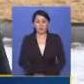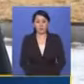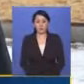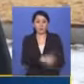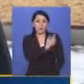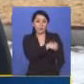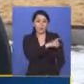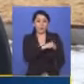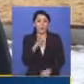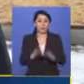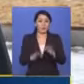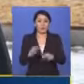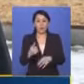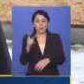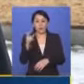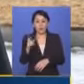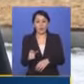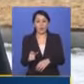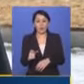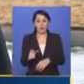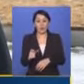норма бойынша бір адамға